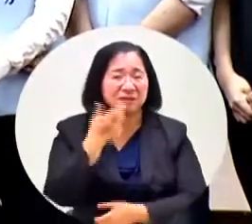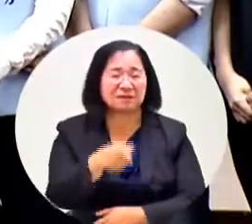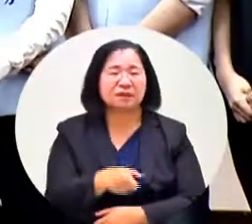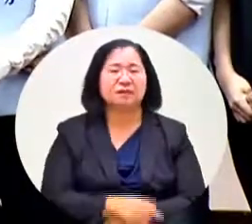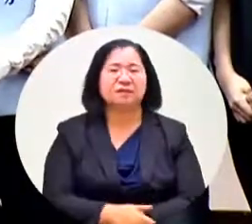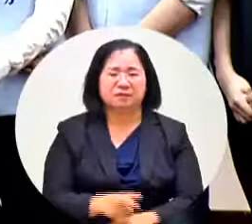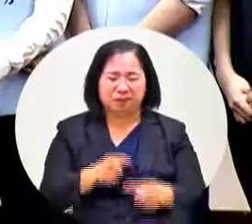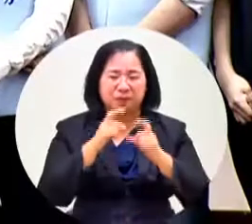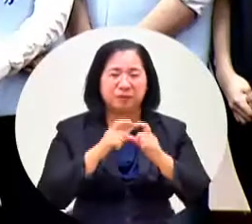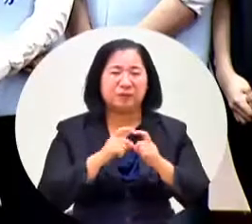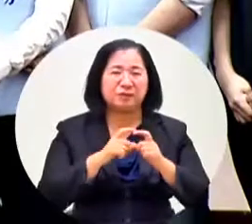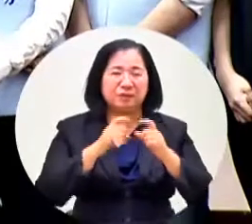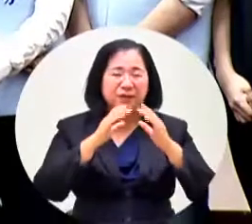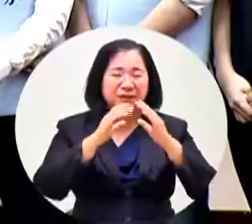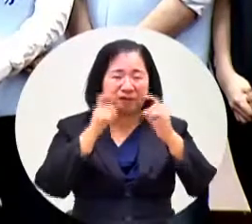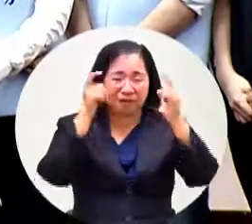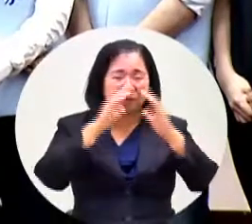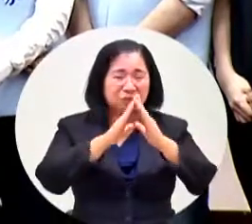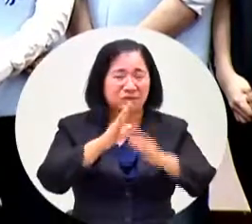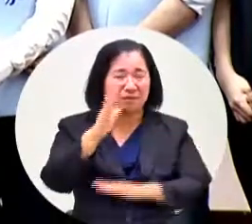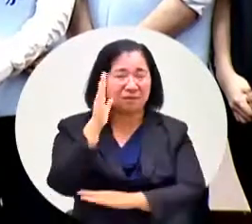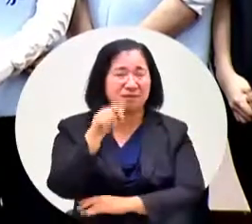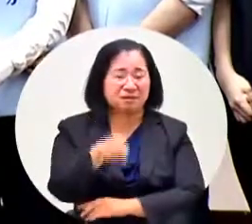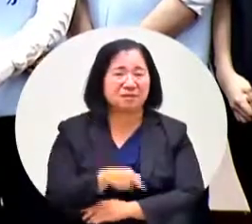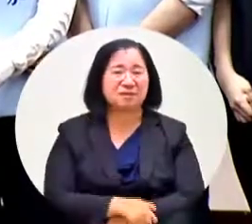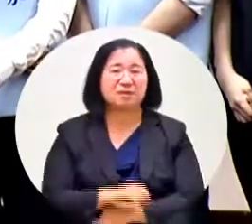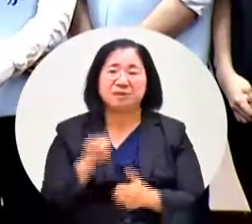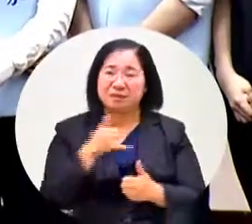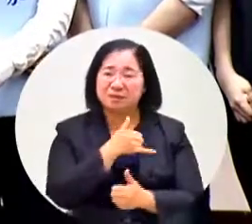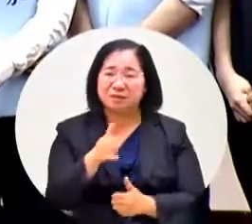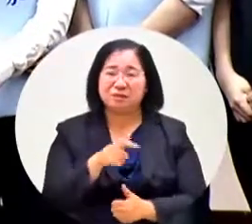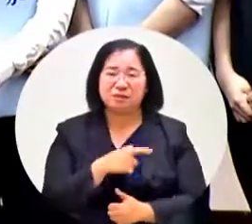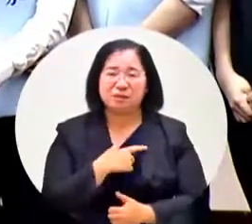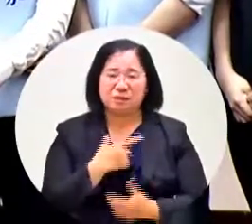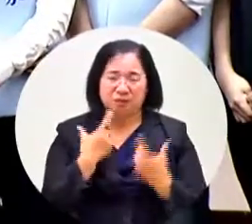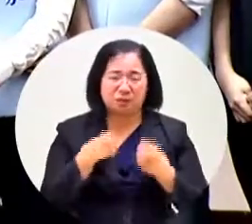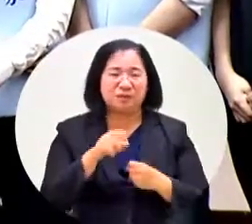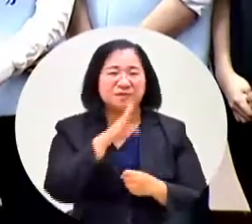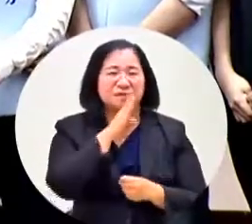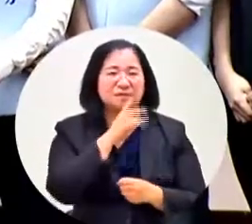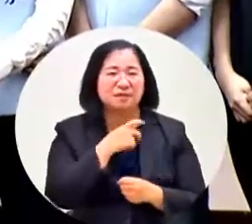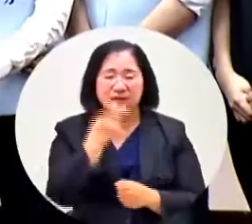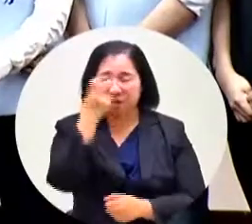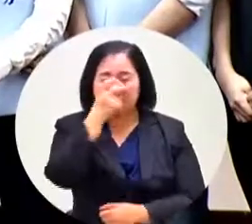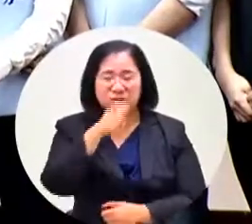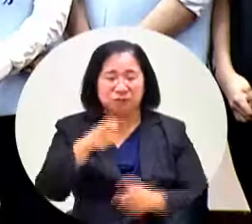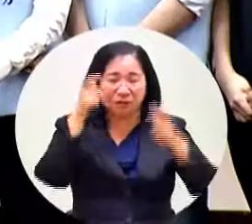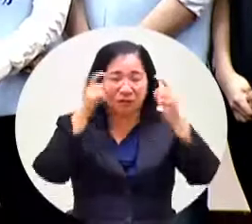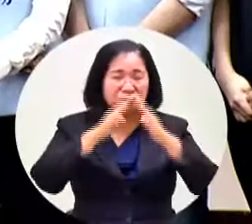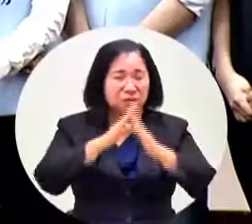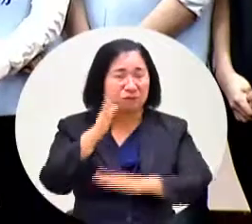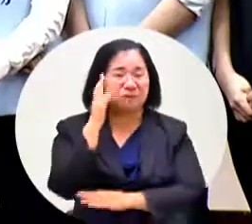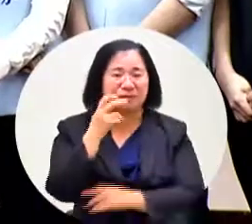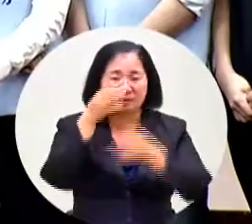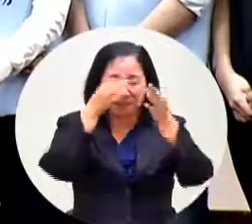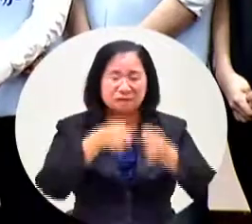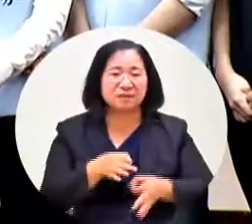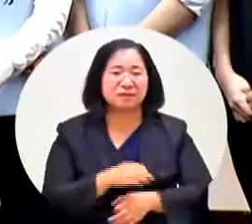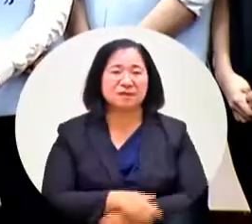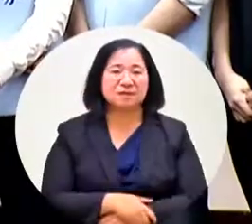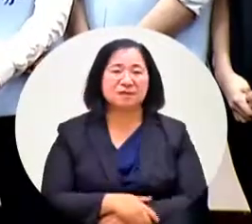们把人家污蔑成如此。我不晓得高美兰主秘之后，你们还下一个目标又是谁？不过我在这边呼吁民进